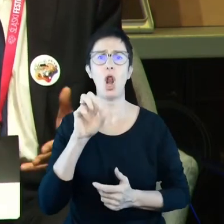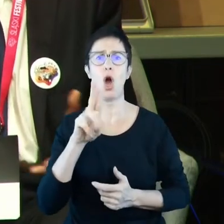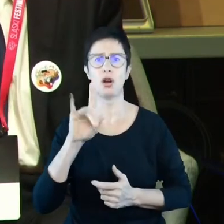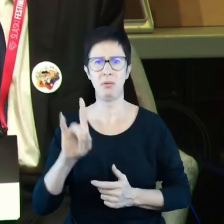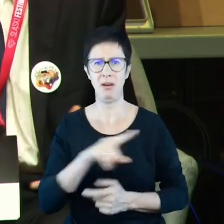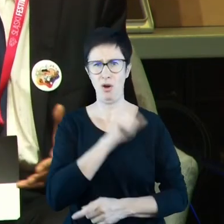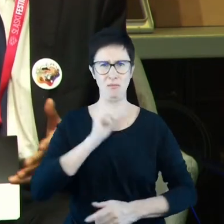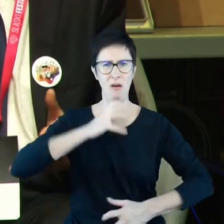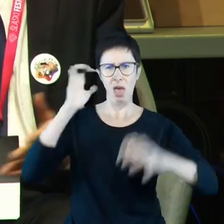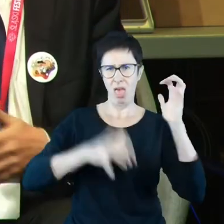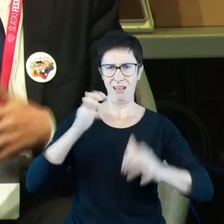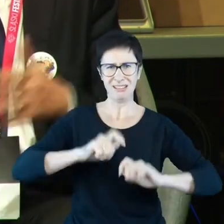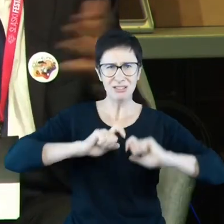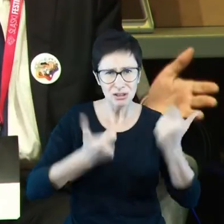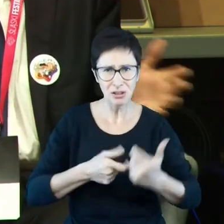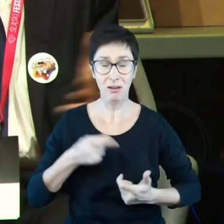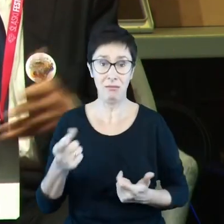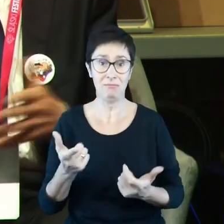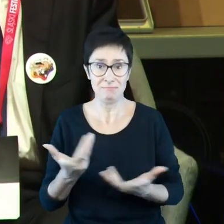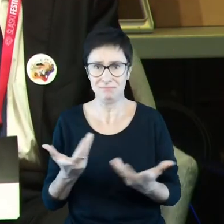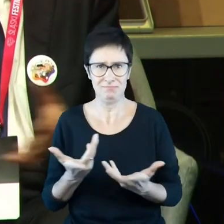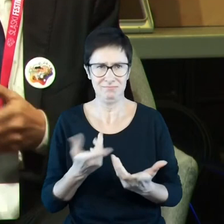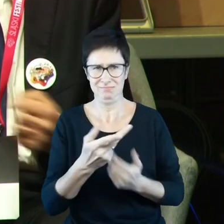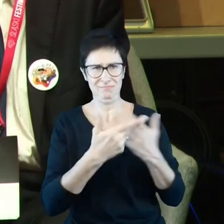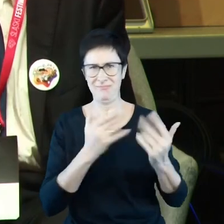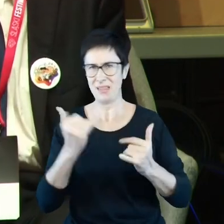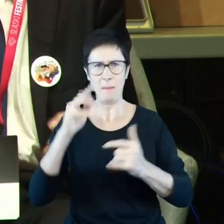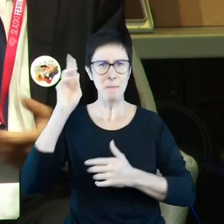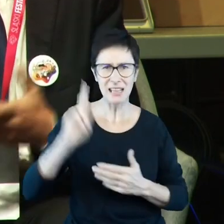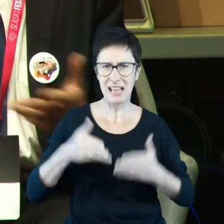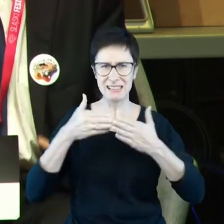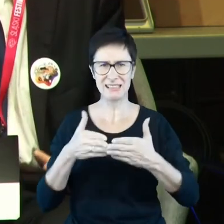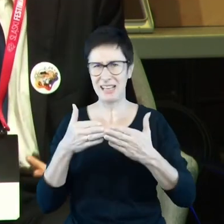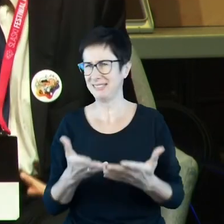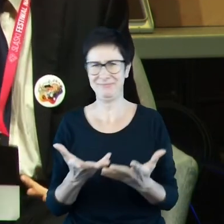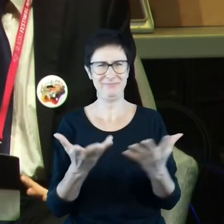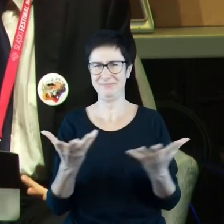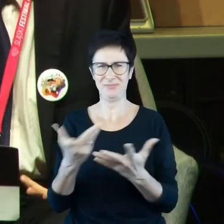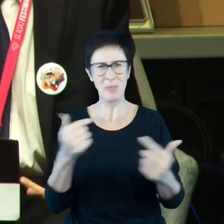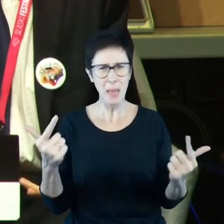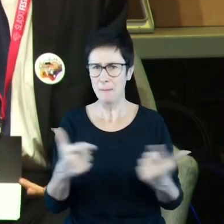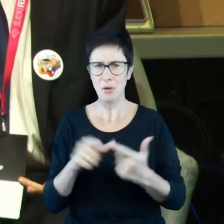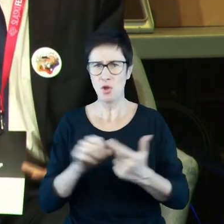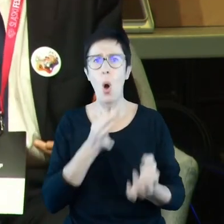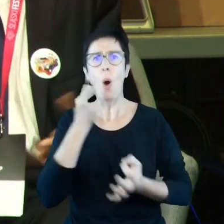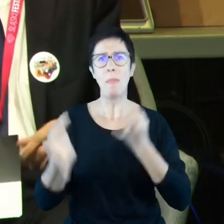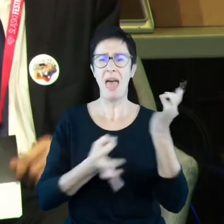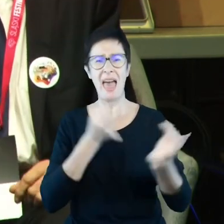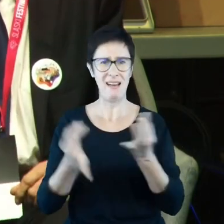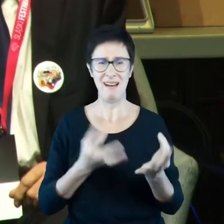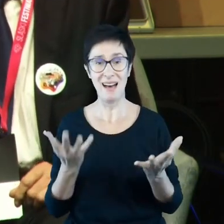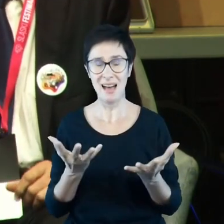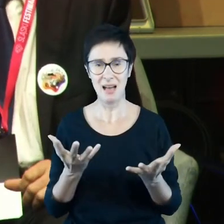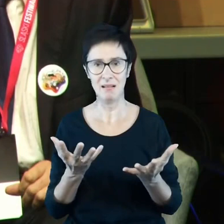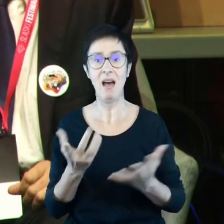wielorybie? Gdzie o wielorybie? Jaki statek? Jacy marynarze? To nie są postaci, które by się nadawały do opery. Natomiast pan profesor Knapik